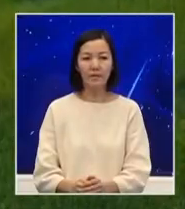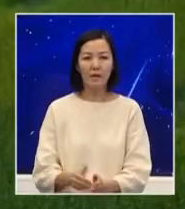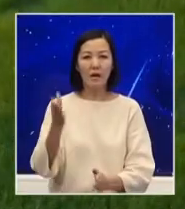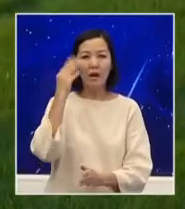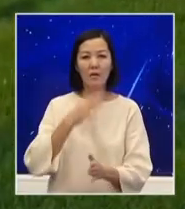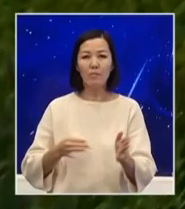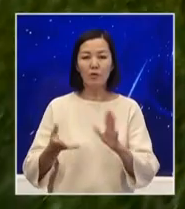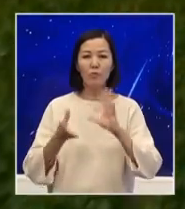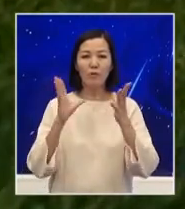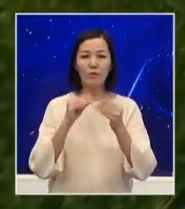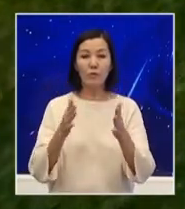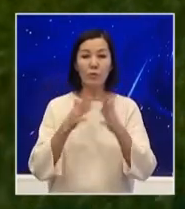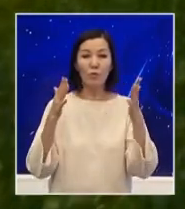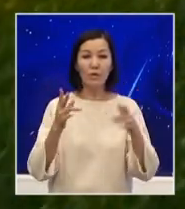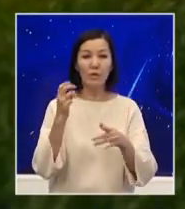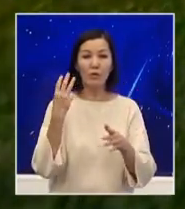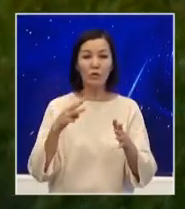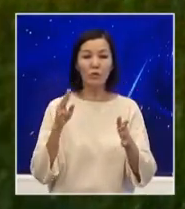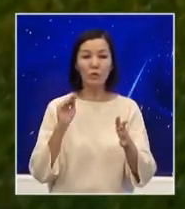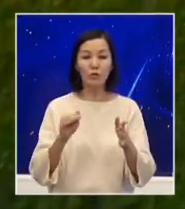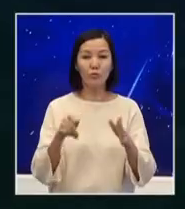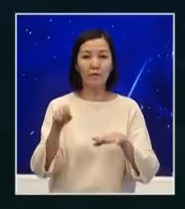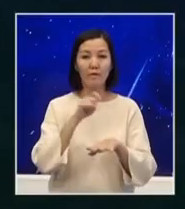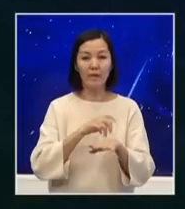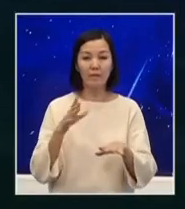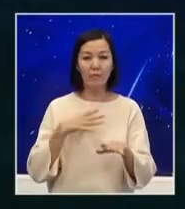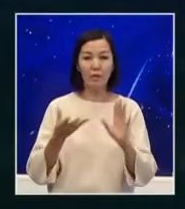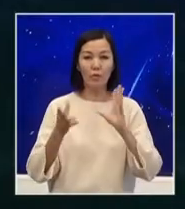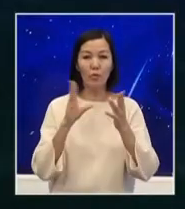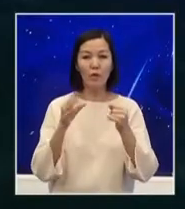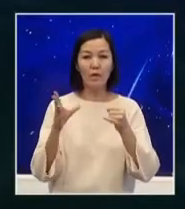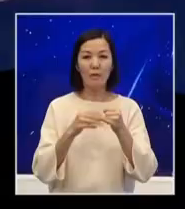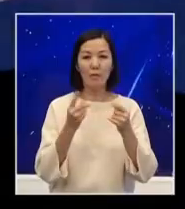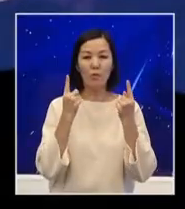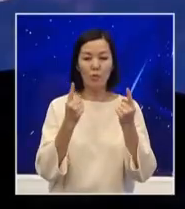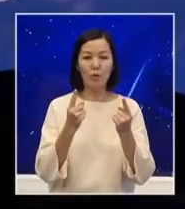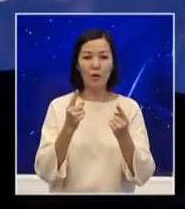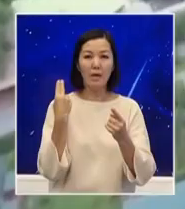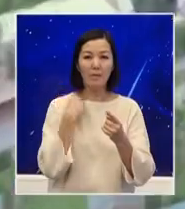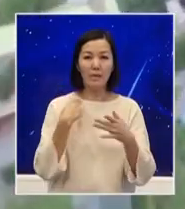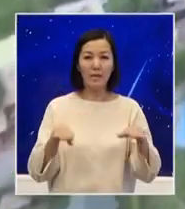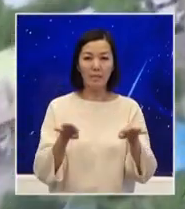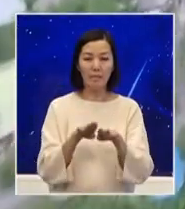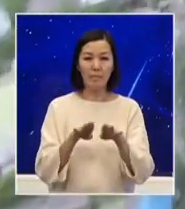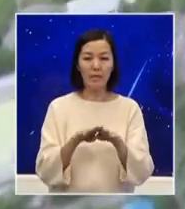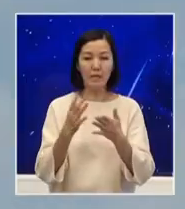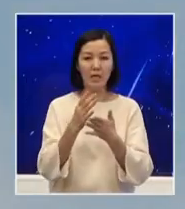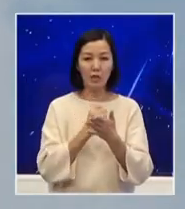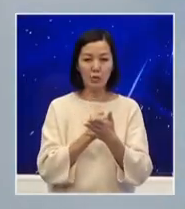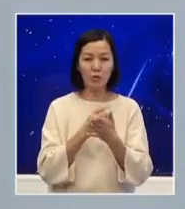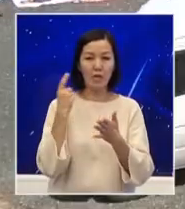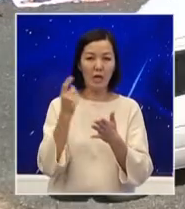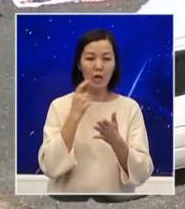Алматы облысының аумағы орасан 233 мың шаршы шақырым. Көлемін сарапшылар Ұлыбританиямен теңестіреді. Ресурсы